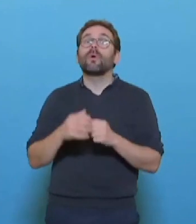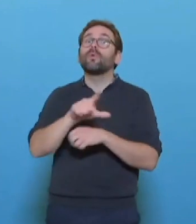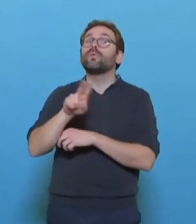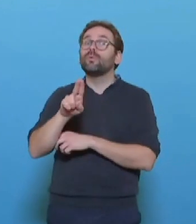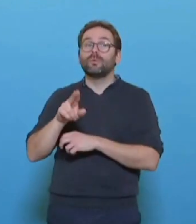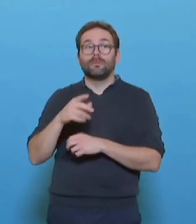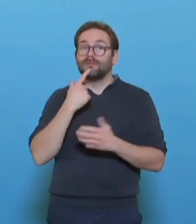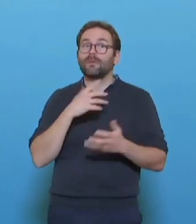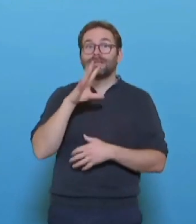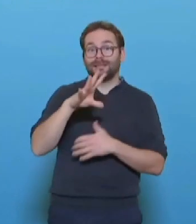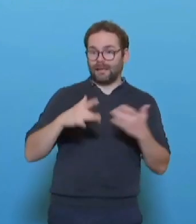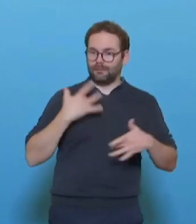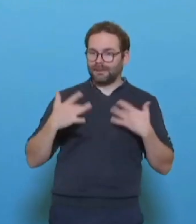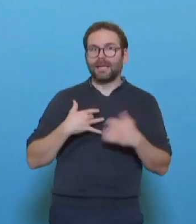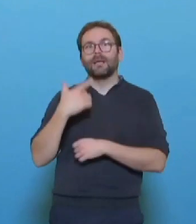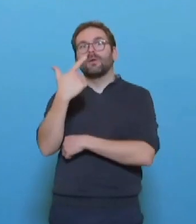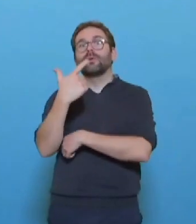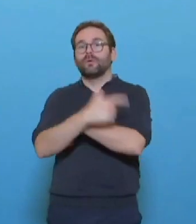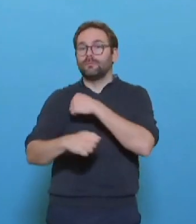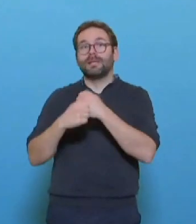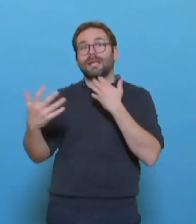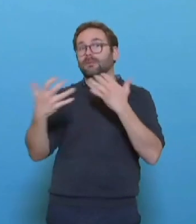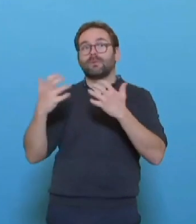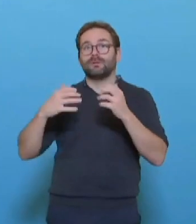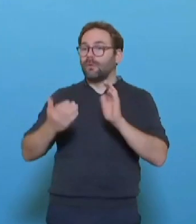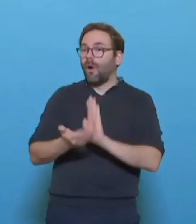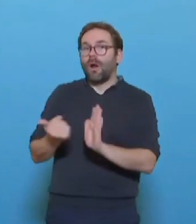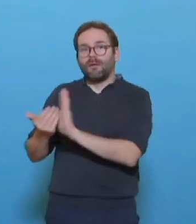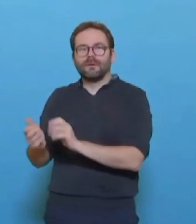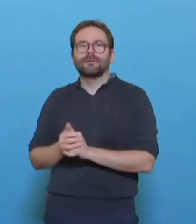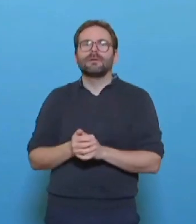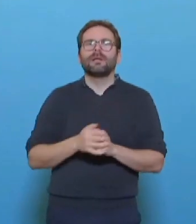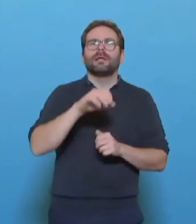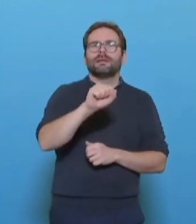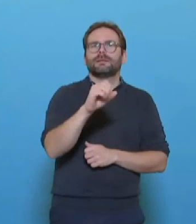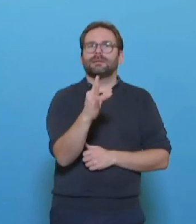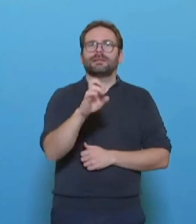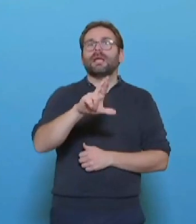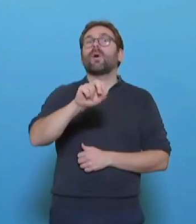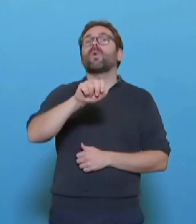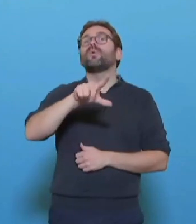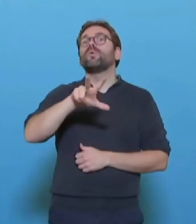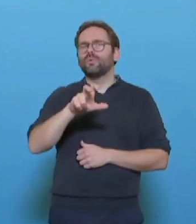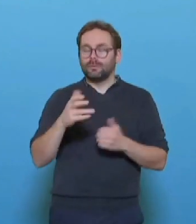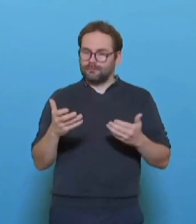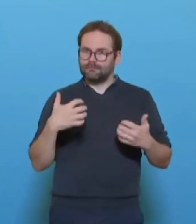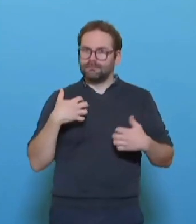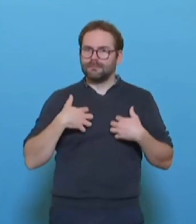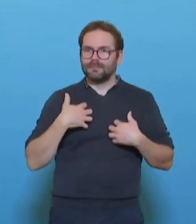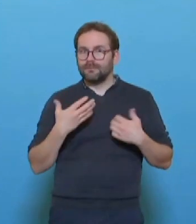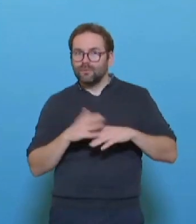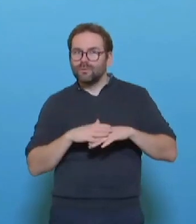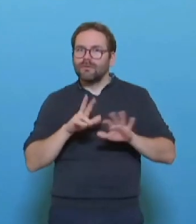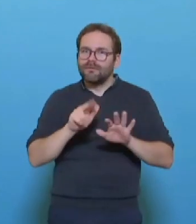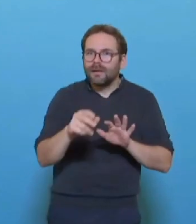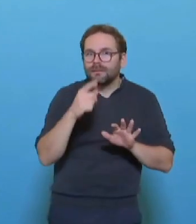5 spectacles et 2 semaines d'exposition en moins. À Stéréolux, les arbitrages sont en cours, mais il a été chiffré que les 76 000 € en moins